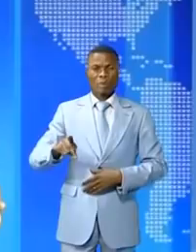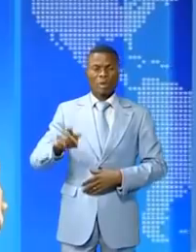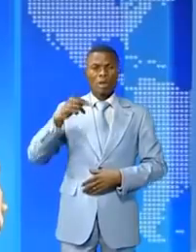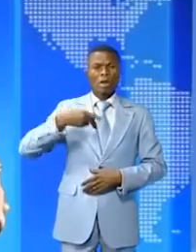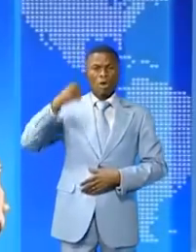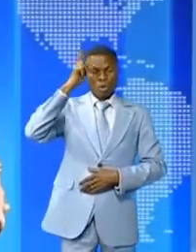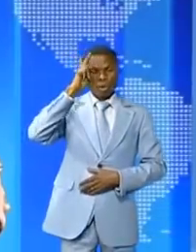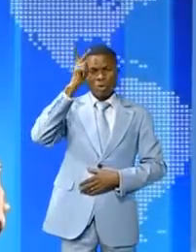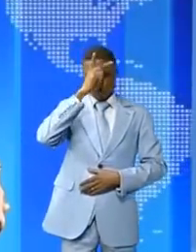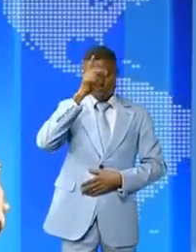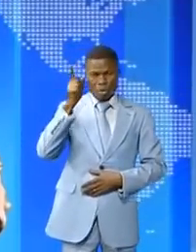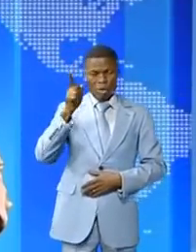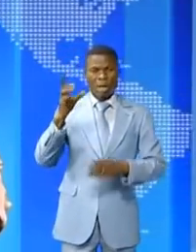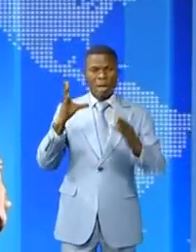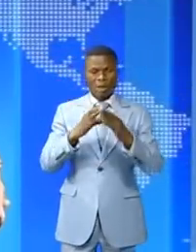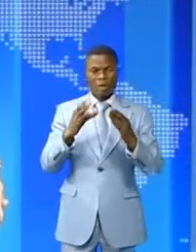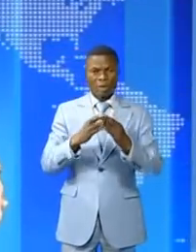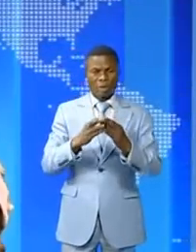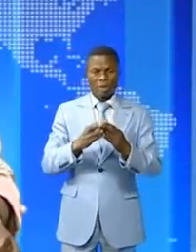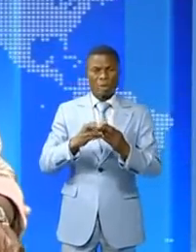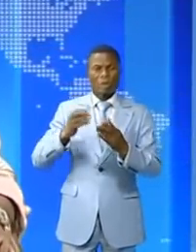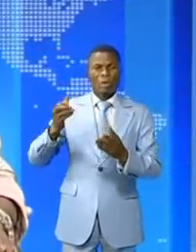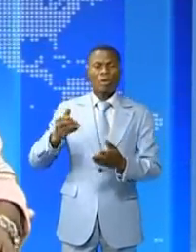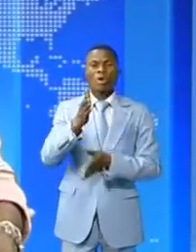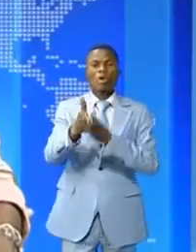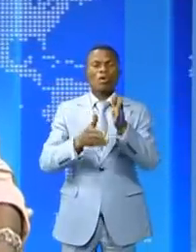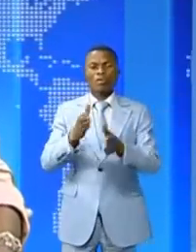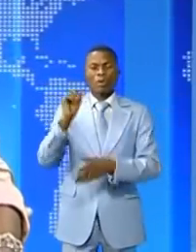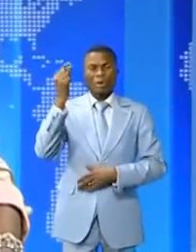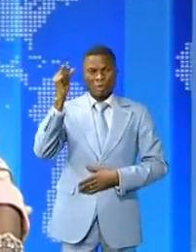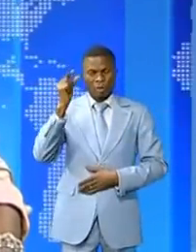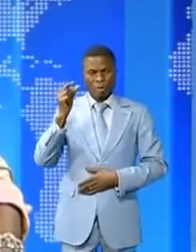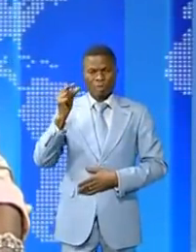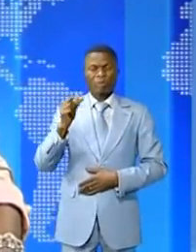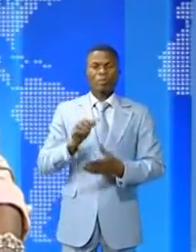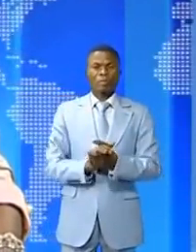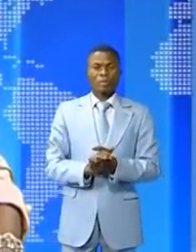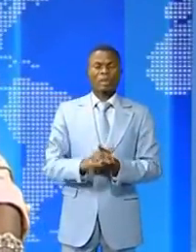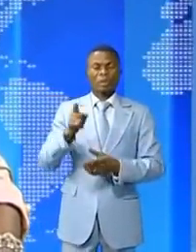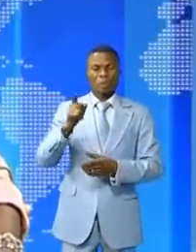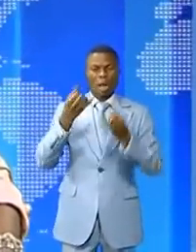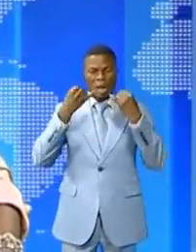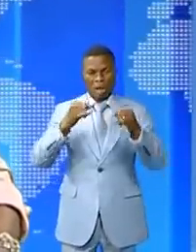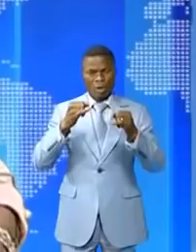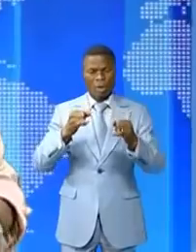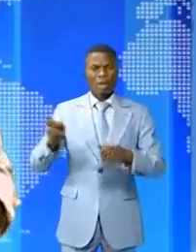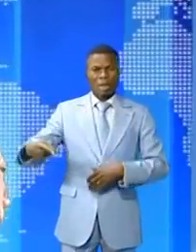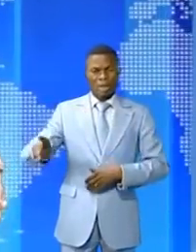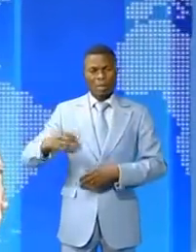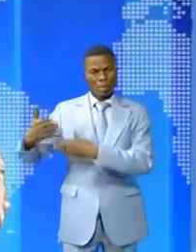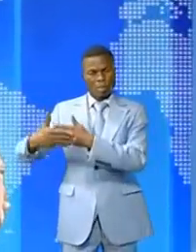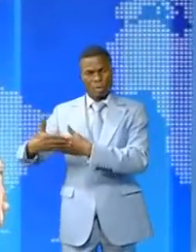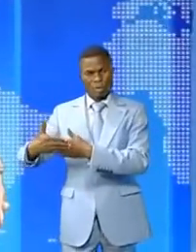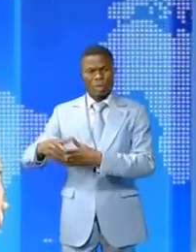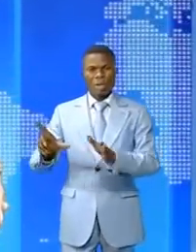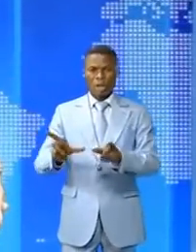Haut-Katanga en rapport avec l'exploitation illicite des minerais. Antoinette Samba va également se rendre dans la province voisine